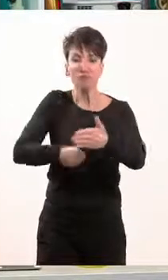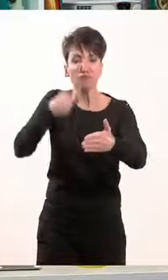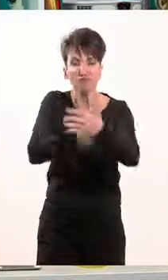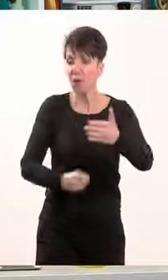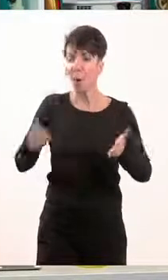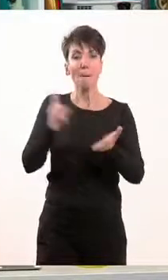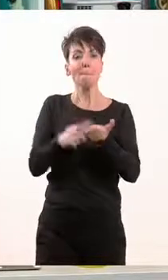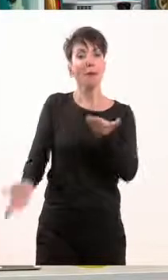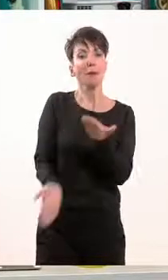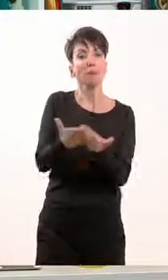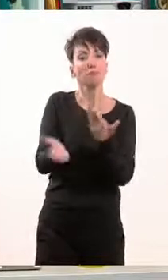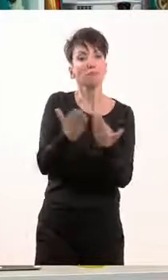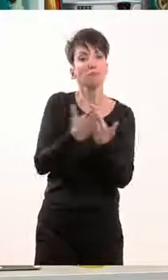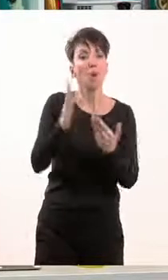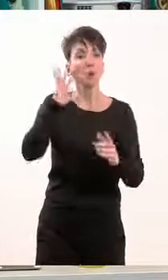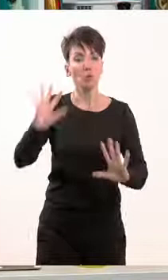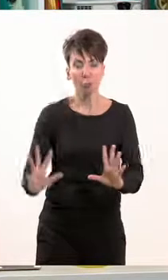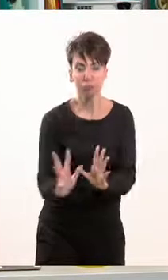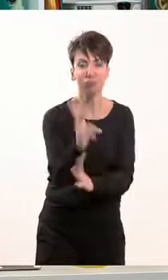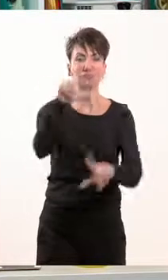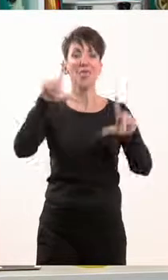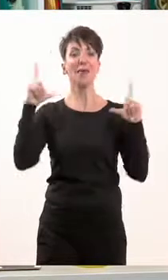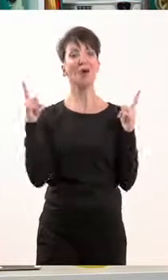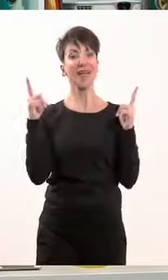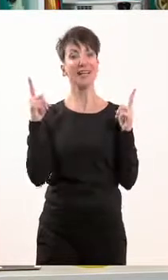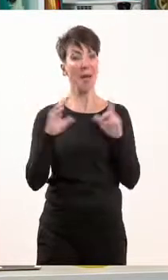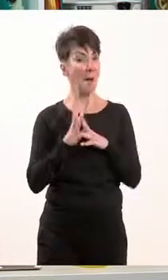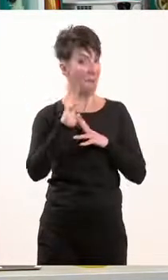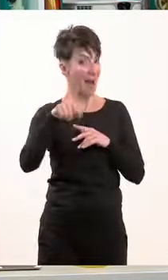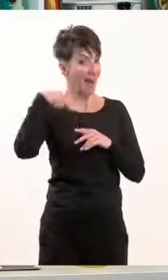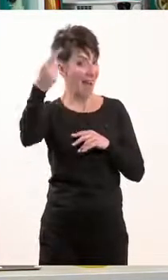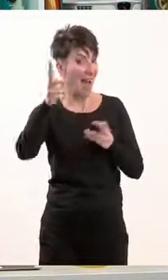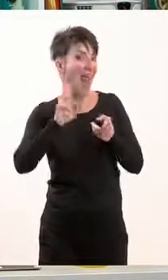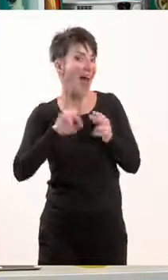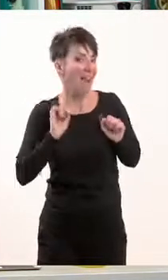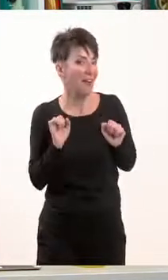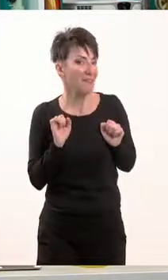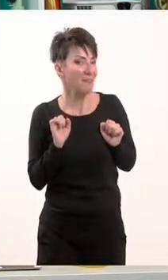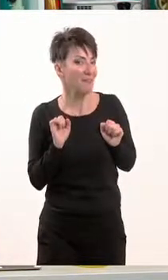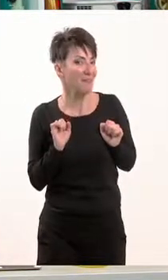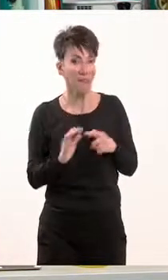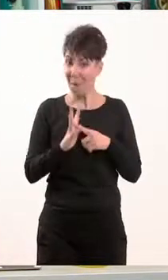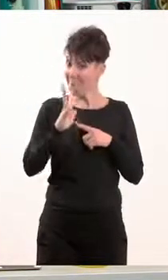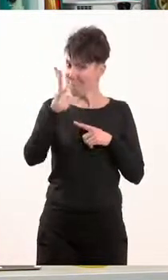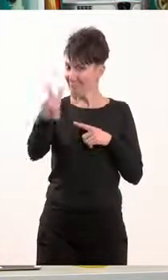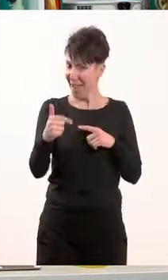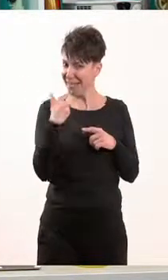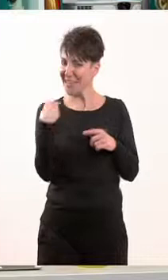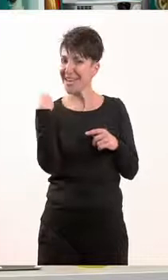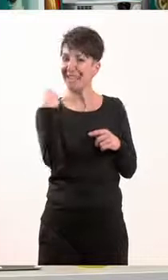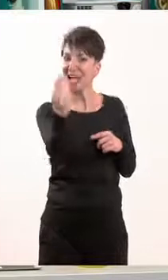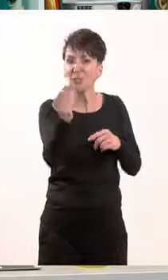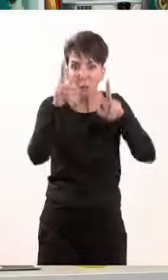και να συντελέσουμε στην ενδυνάμωση της δημοκρατίας μας. Μέχρι την επόμενη φορά, και μέχρι να σας δώσω το